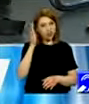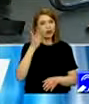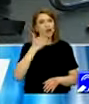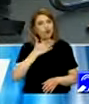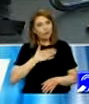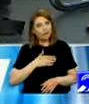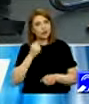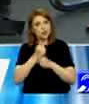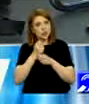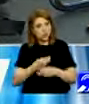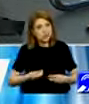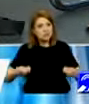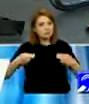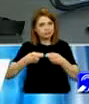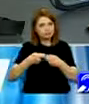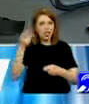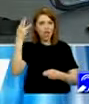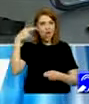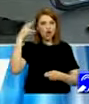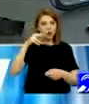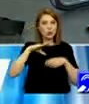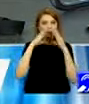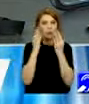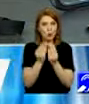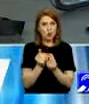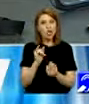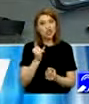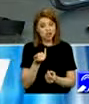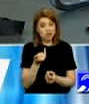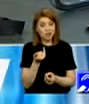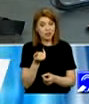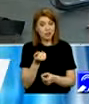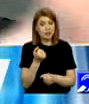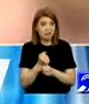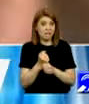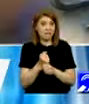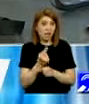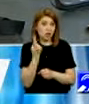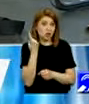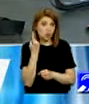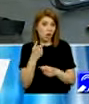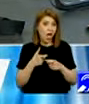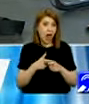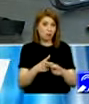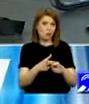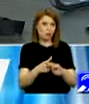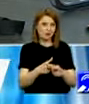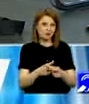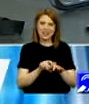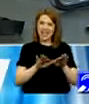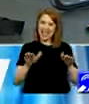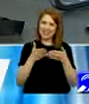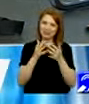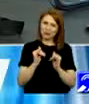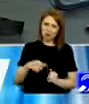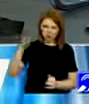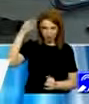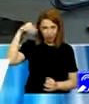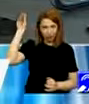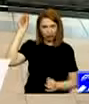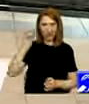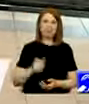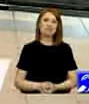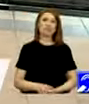să colaboreze în continuare împreună și să scoată chiar un album. Atât deocamdată de aici, la